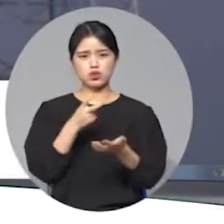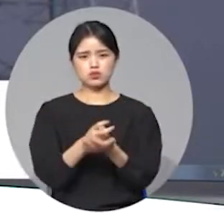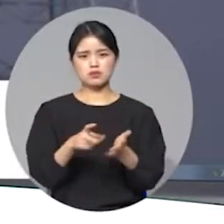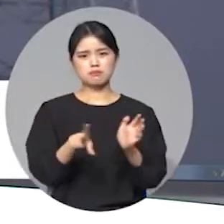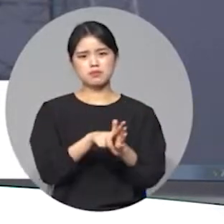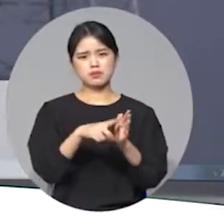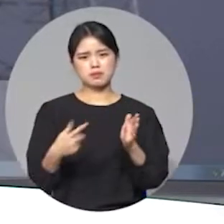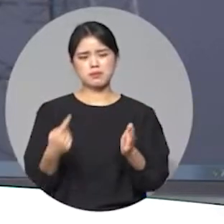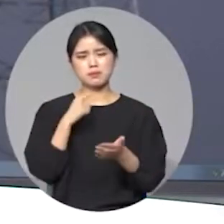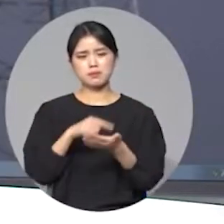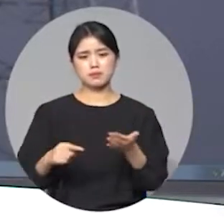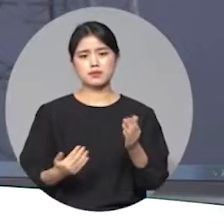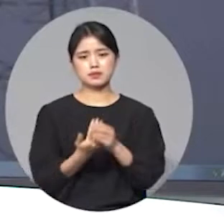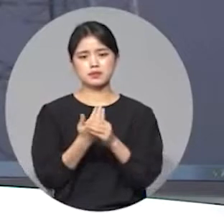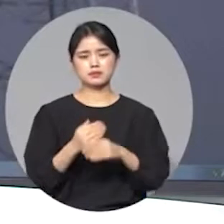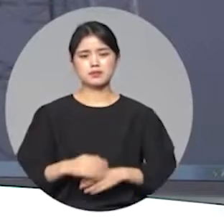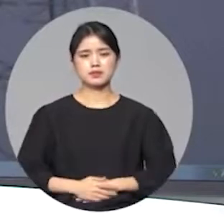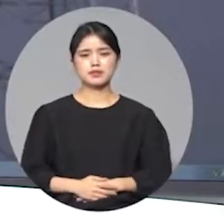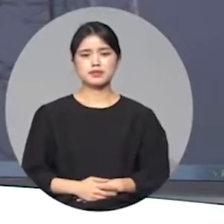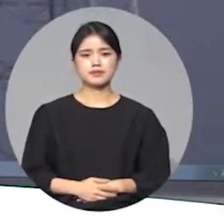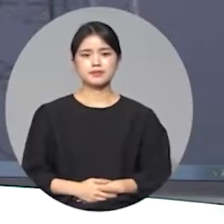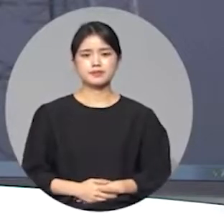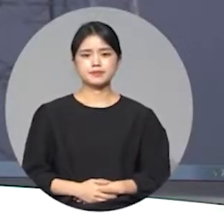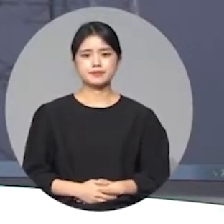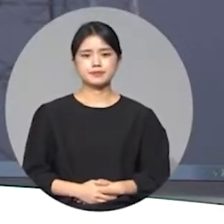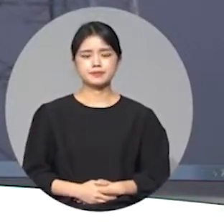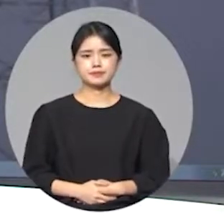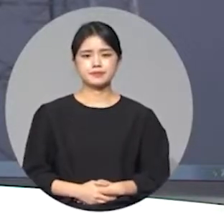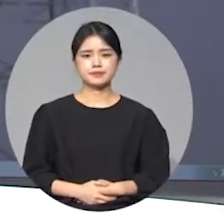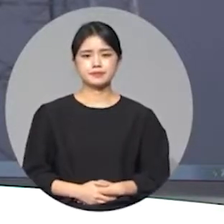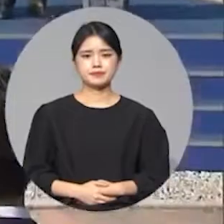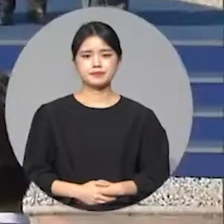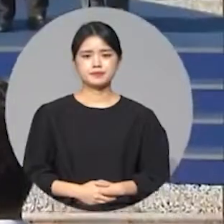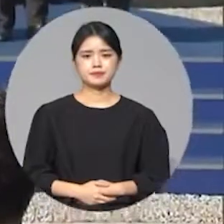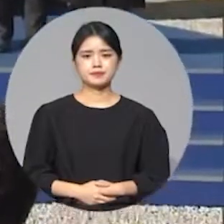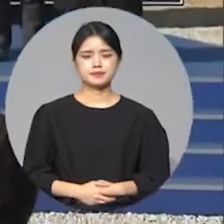심각한 타격을 주고 있습니다. 유룡 기자입니다.